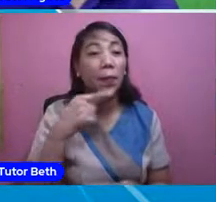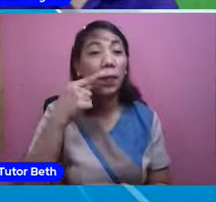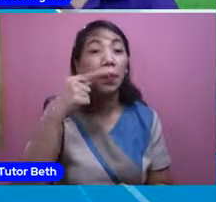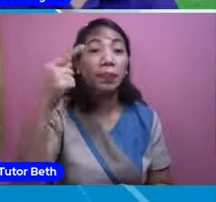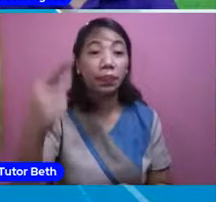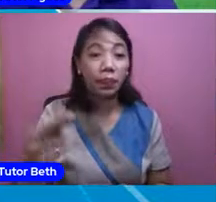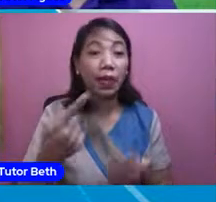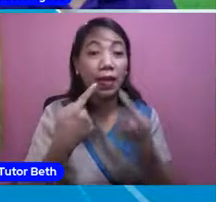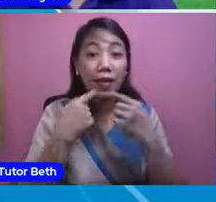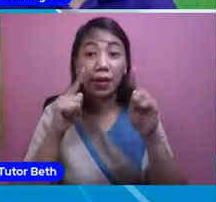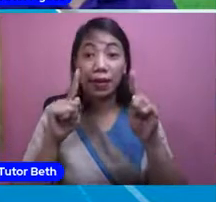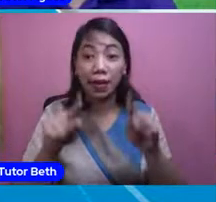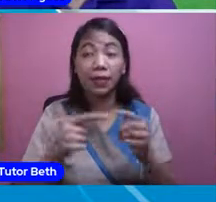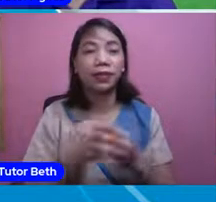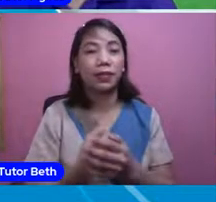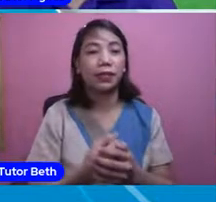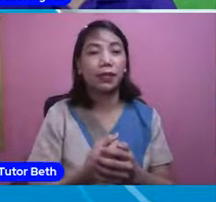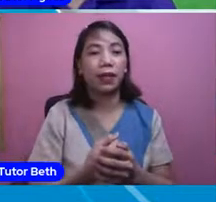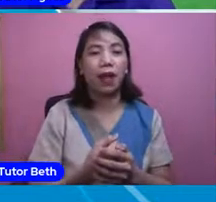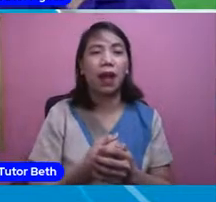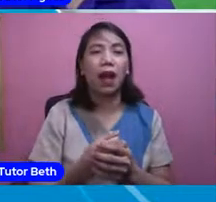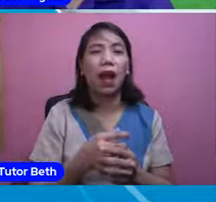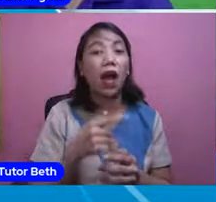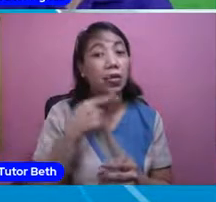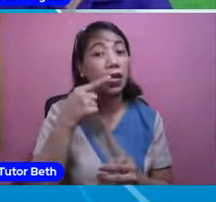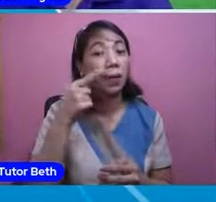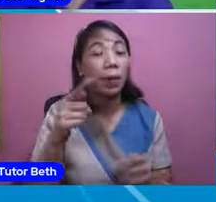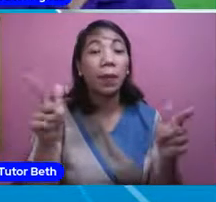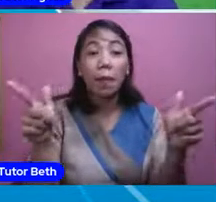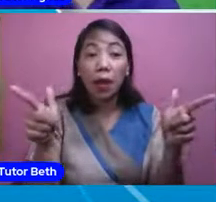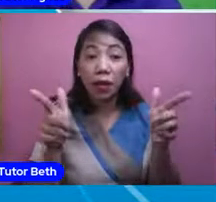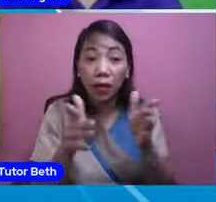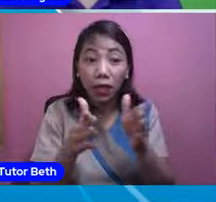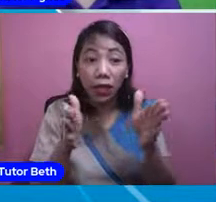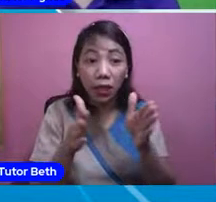Sabi ni Judah, maliit daw ang kanilang pamilya.